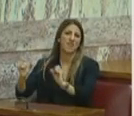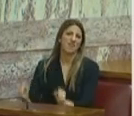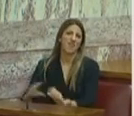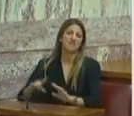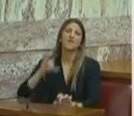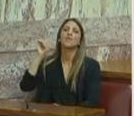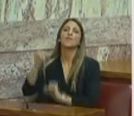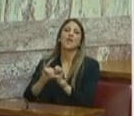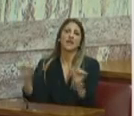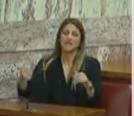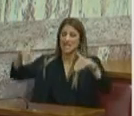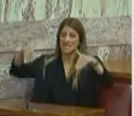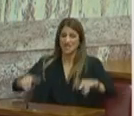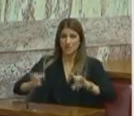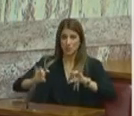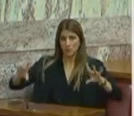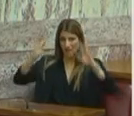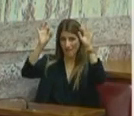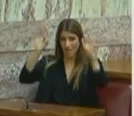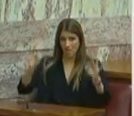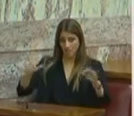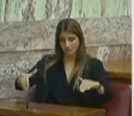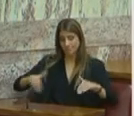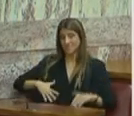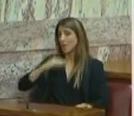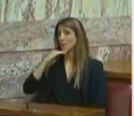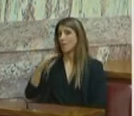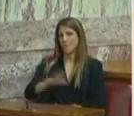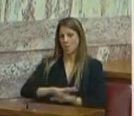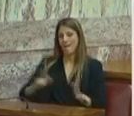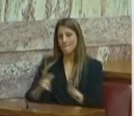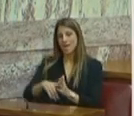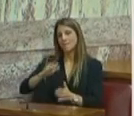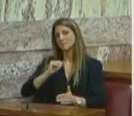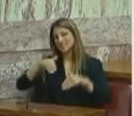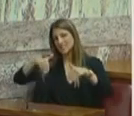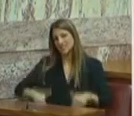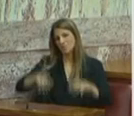Κανένα συμβιβασμός για τη Μακεδονία μας. Και επειδή σας αρέσει η δημοκρατία τόσο πολύ,